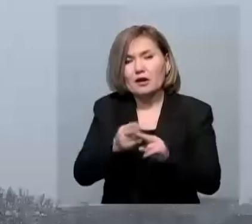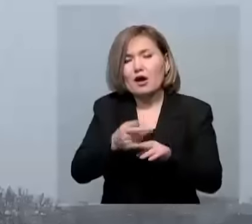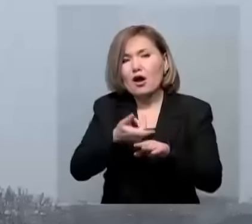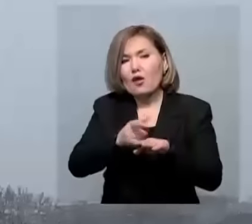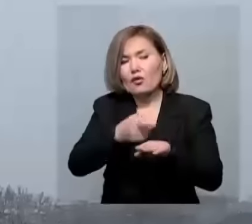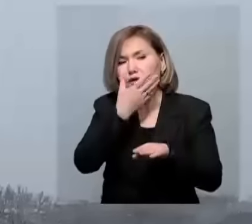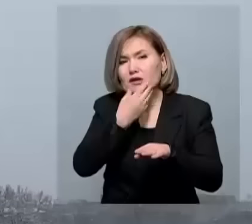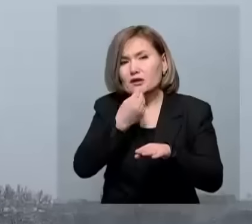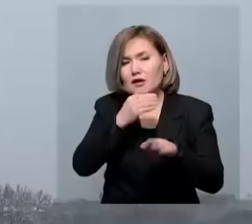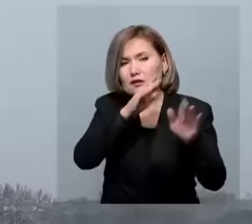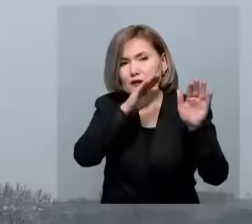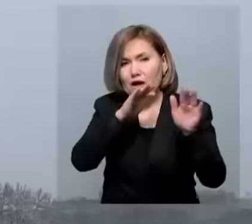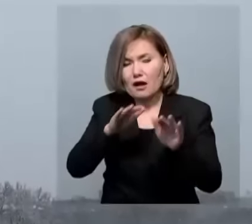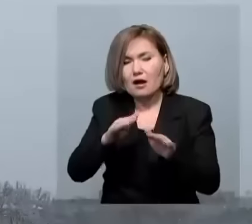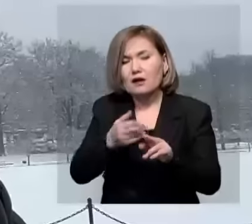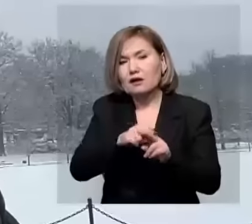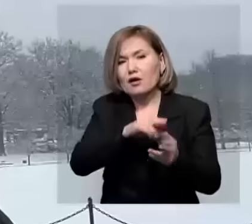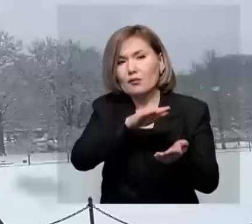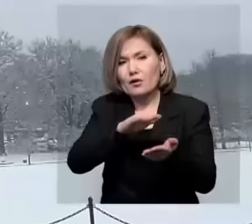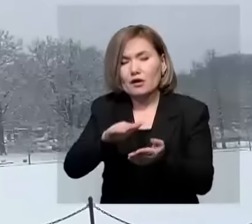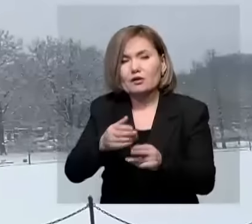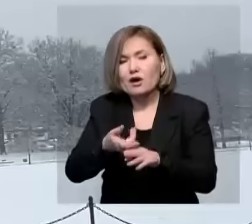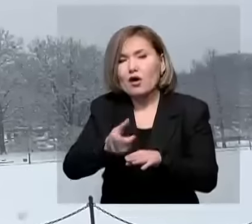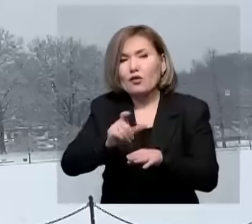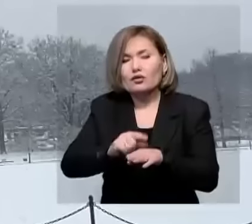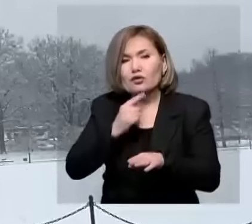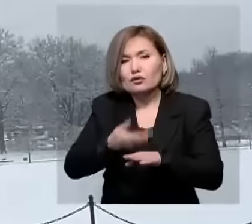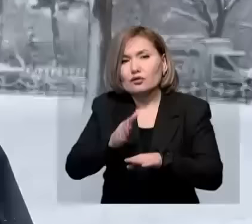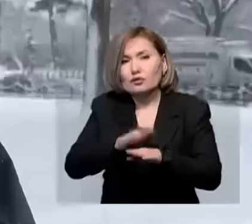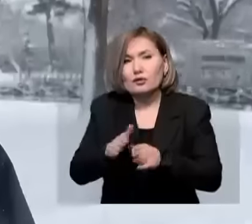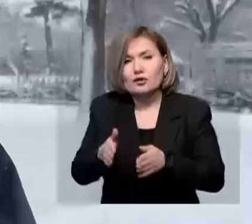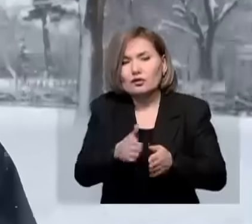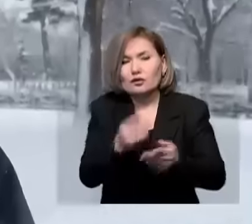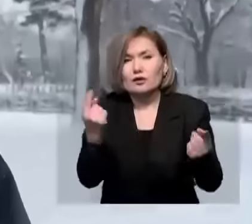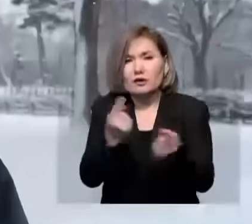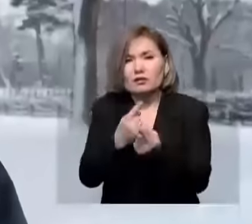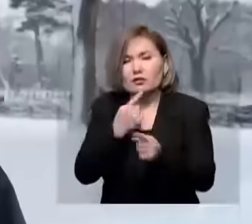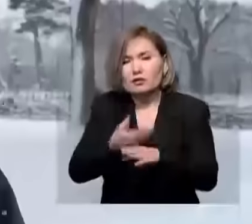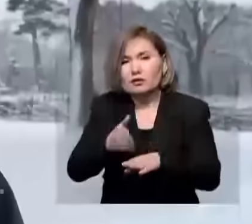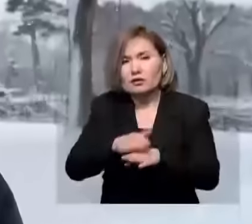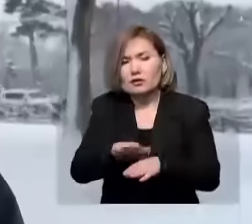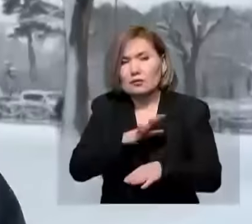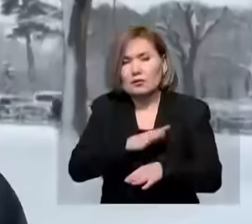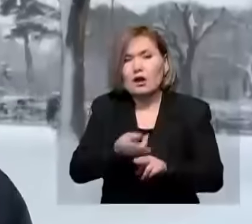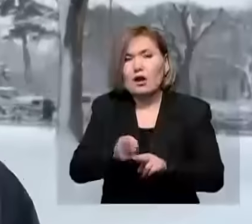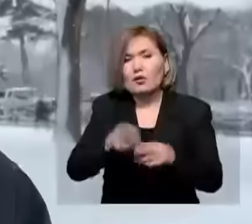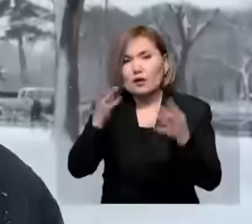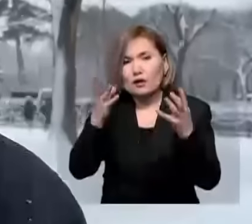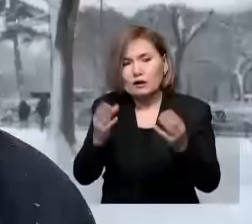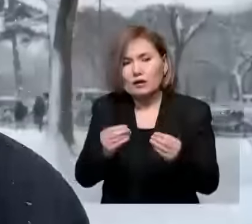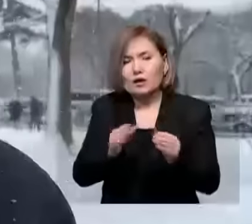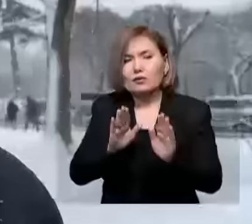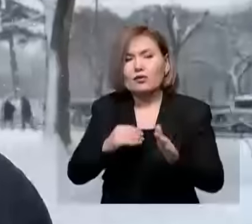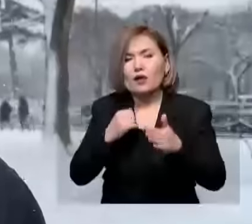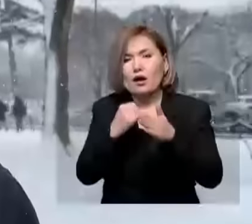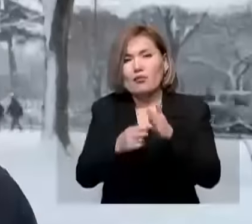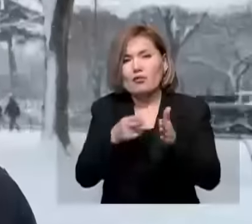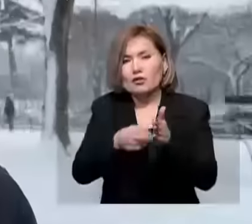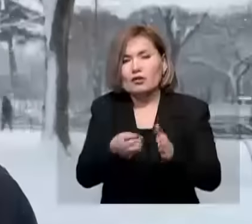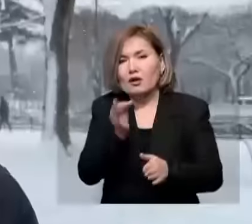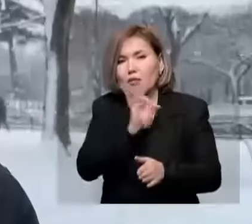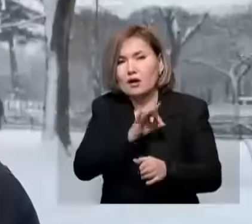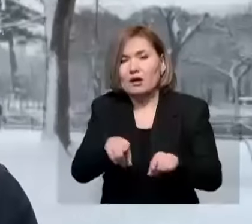бізге Мичиганнан келу қиынға соқты. Өте баяу жүрдік, жол қауіпті болды. Мен осы күндері метроны ғана пайдаланып жүрмін.